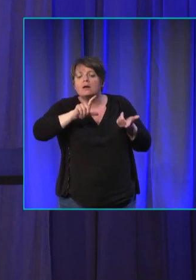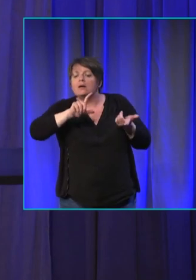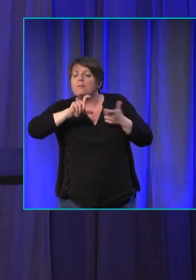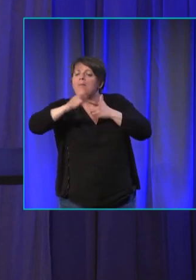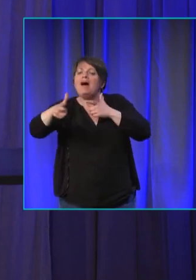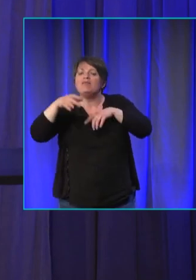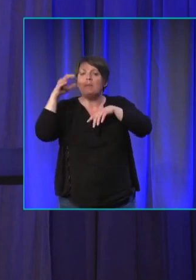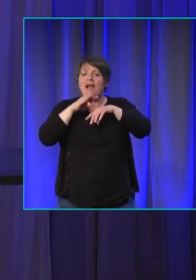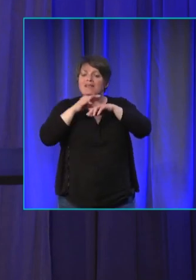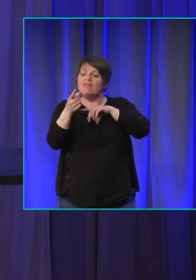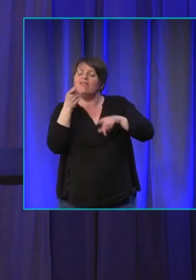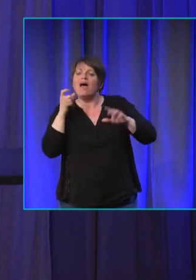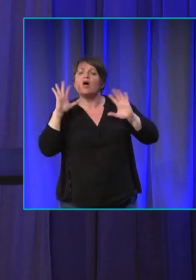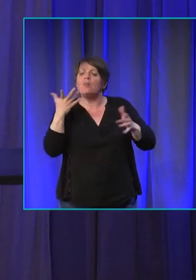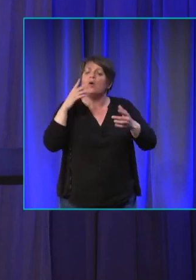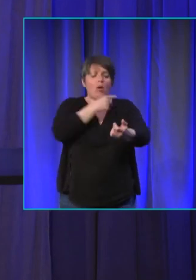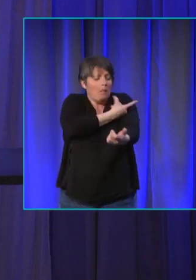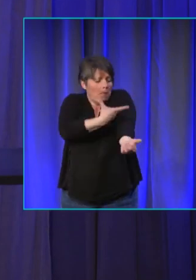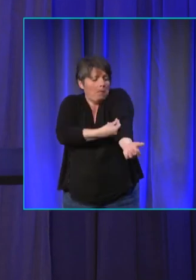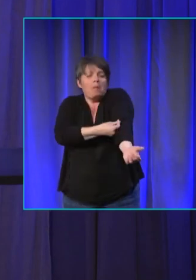pathologies neuromusculaires,